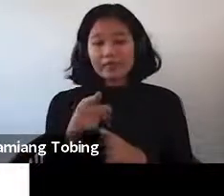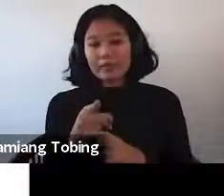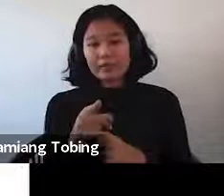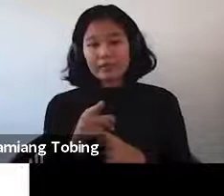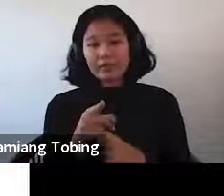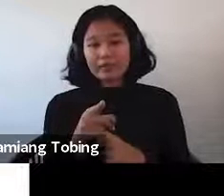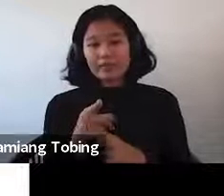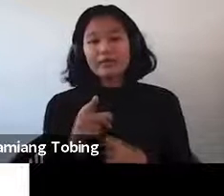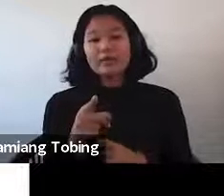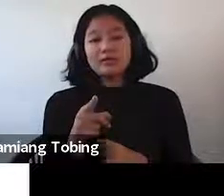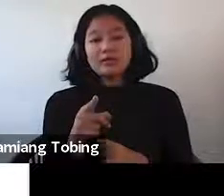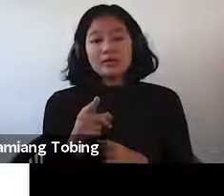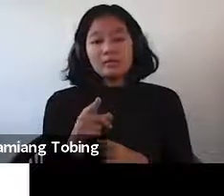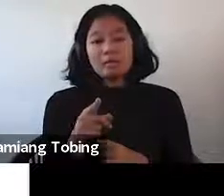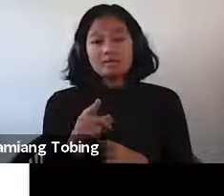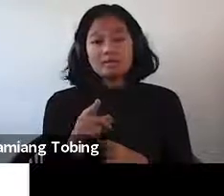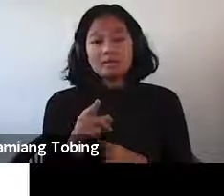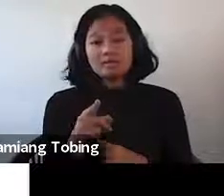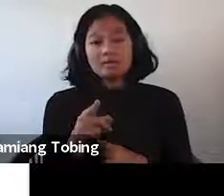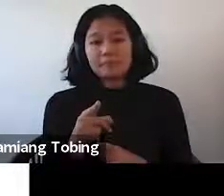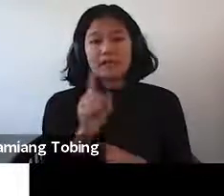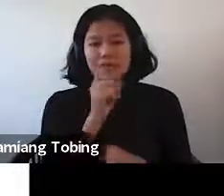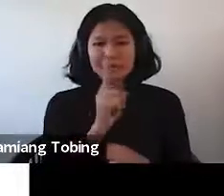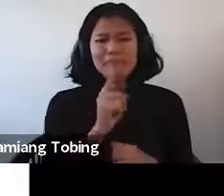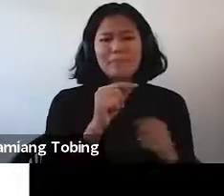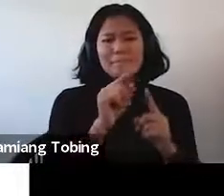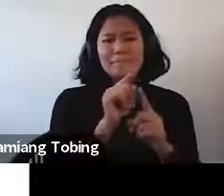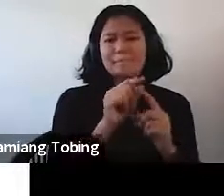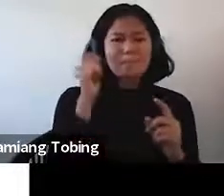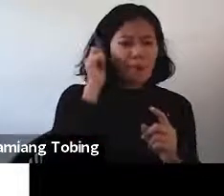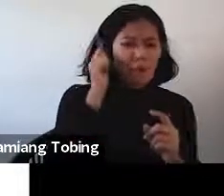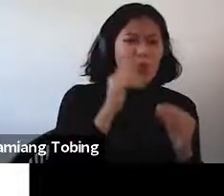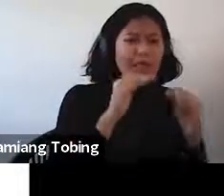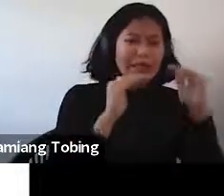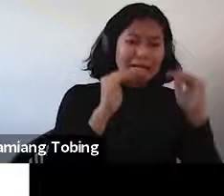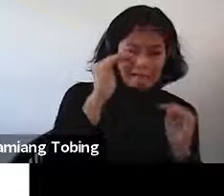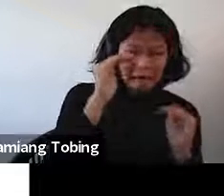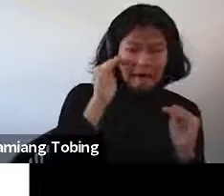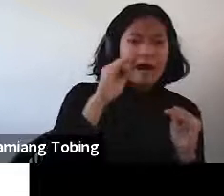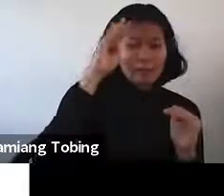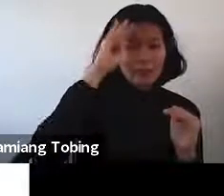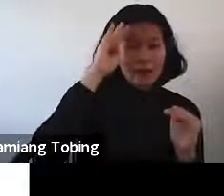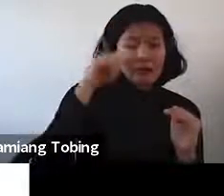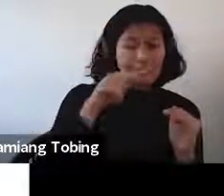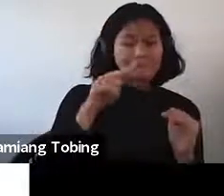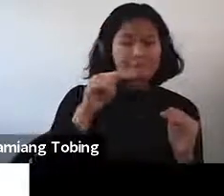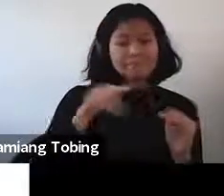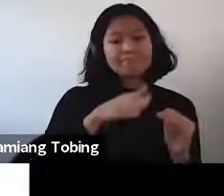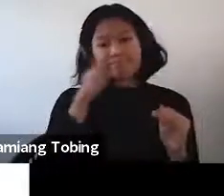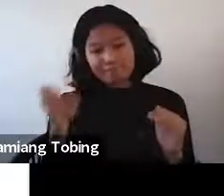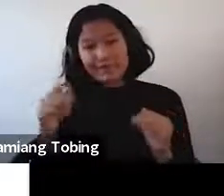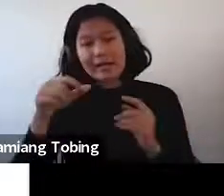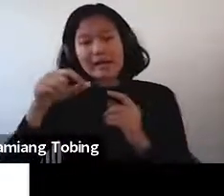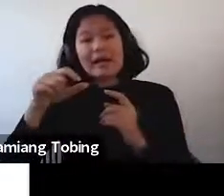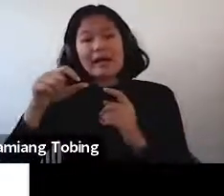kalau kita lihat di sini sebagai konsekuensinya ya, karena representasinya di sini relatif lebih rendah daripada laki-laki, maka